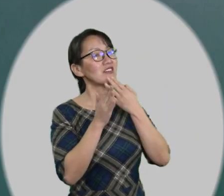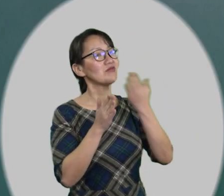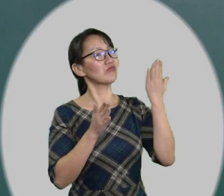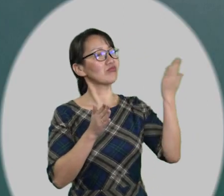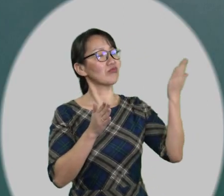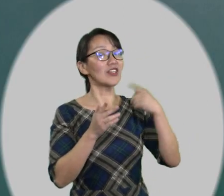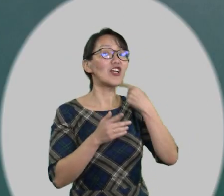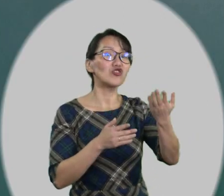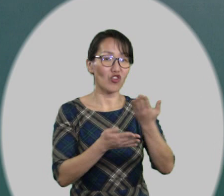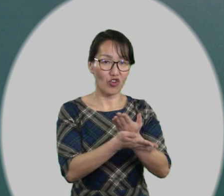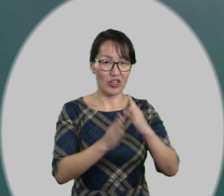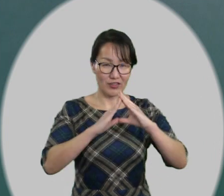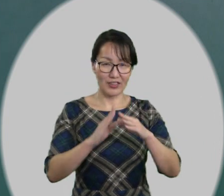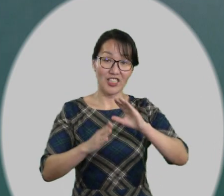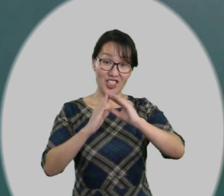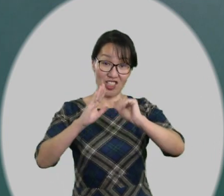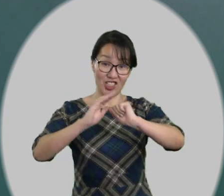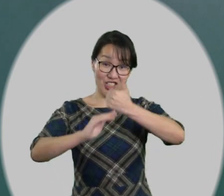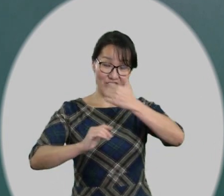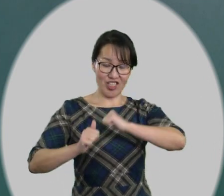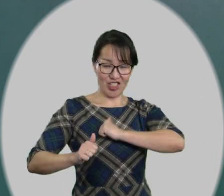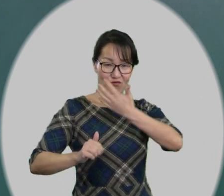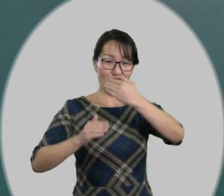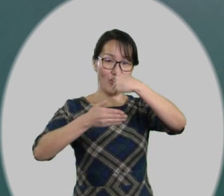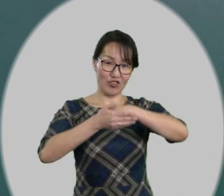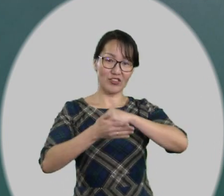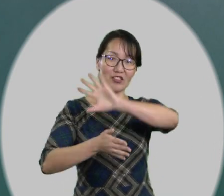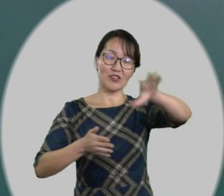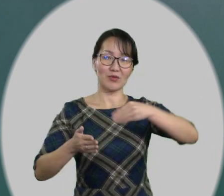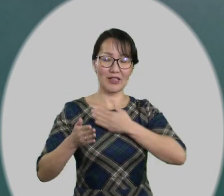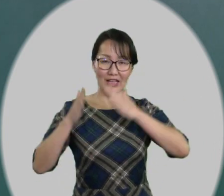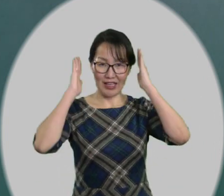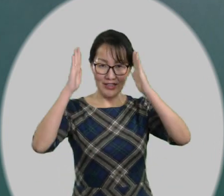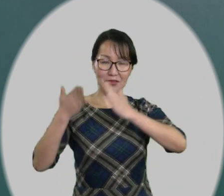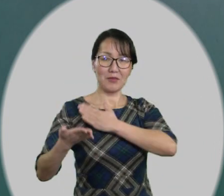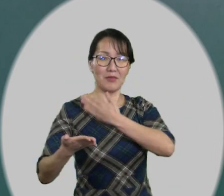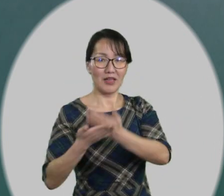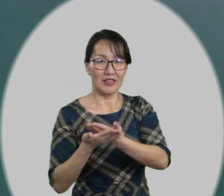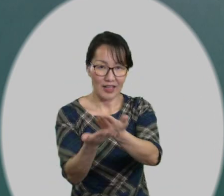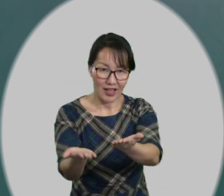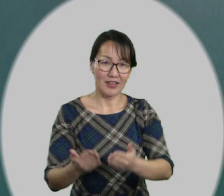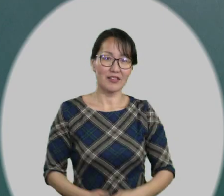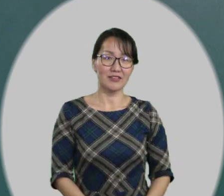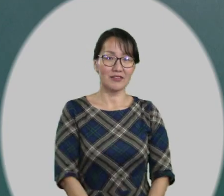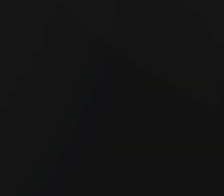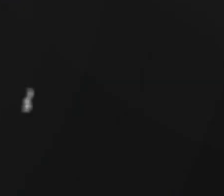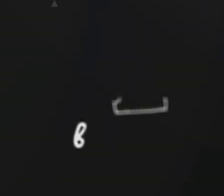маа. Ингээд хичээлд идэвхтэй оролцсон анхааралтай байж чадсан хүүхдүүдэд маш их баярлалаа.